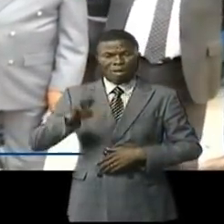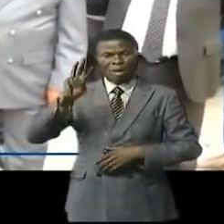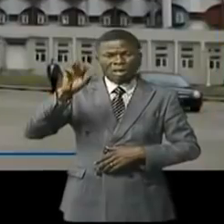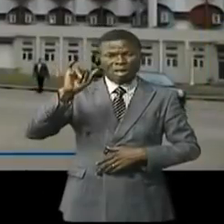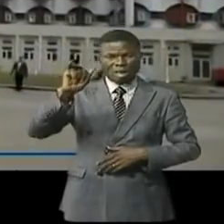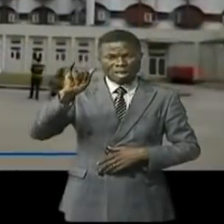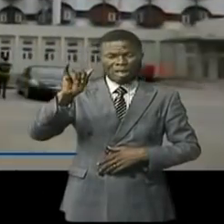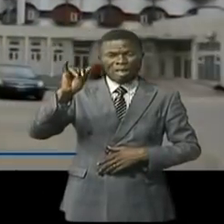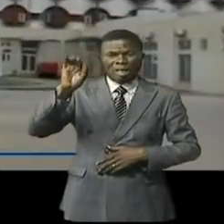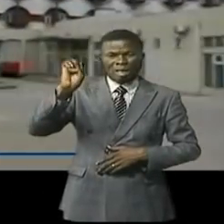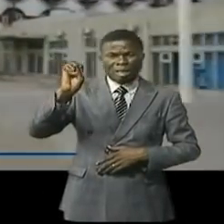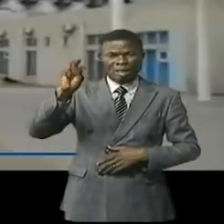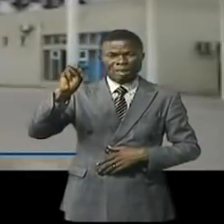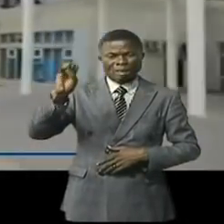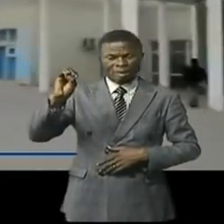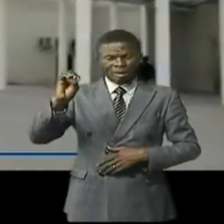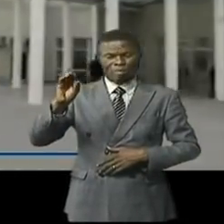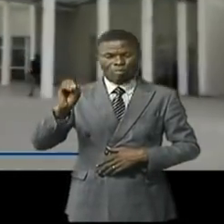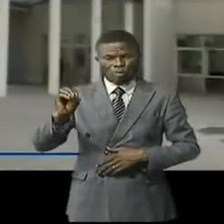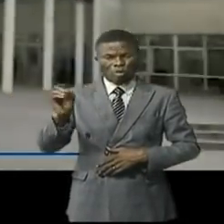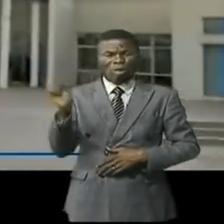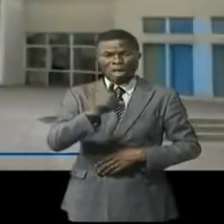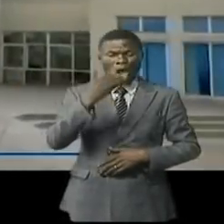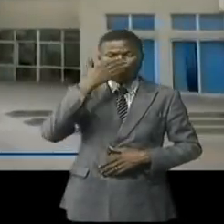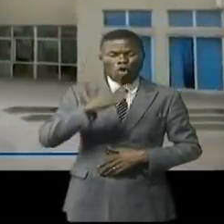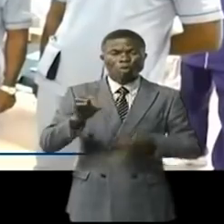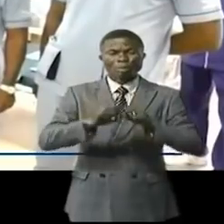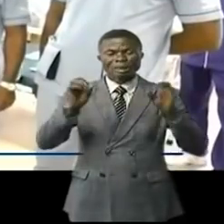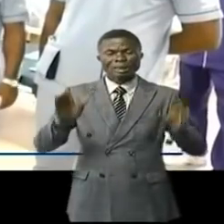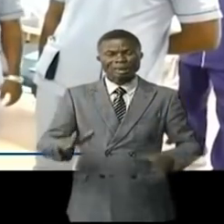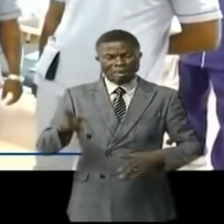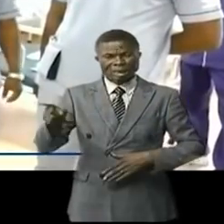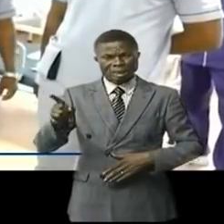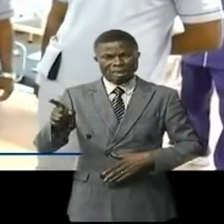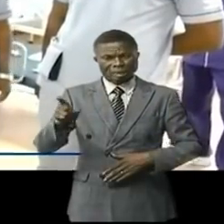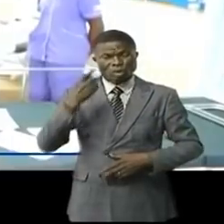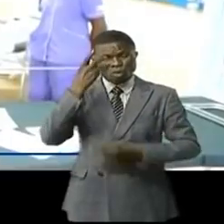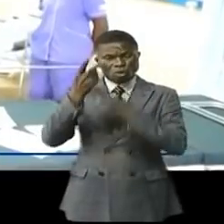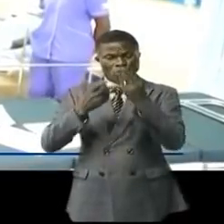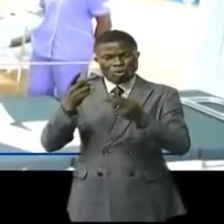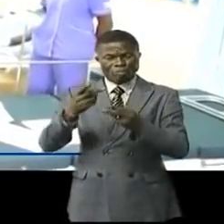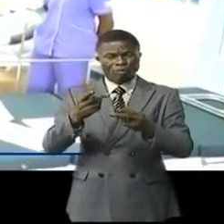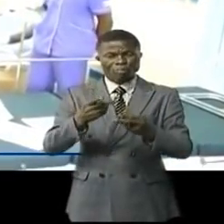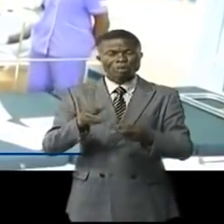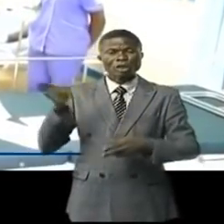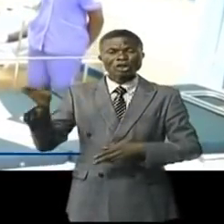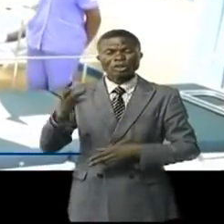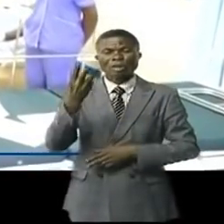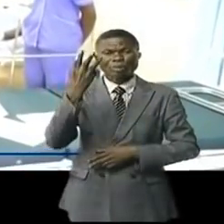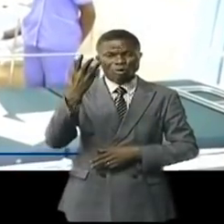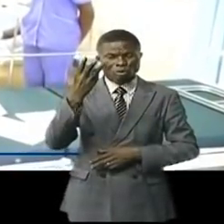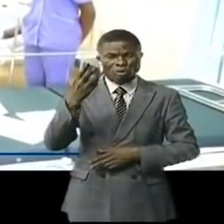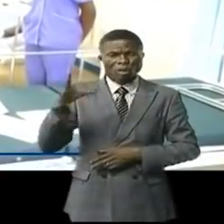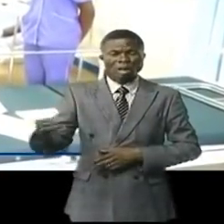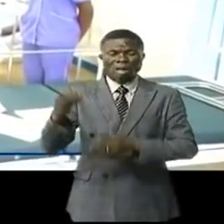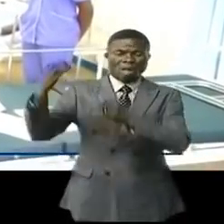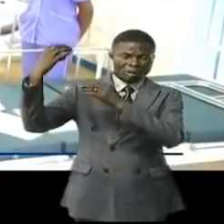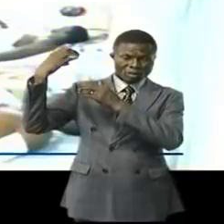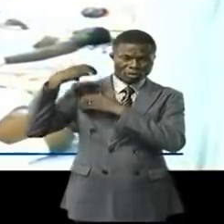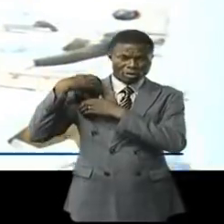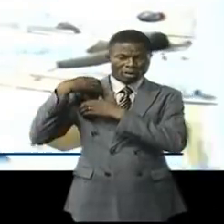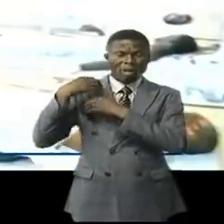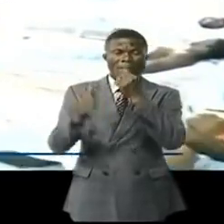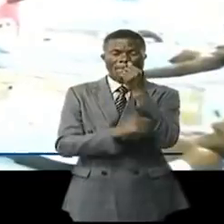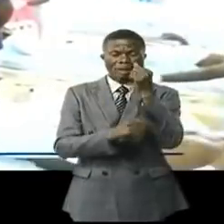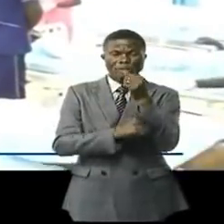Kinshasa. Après, Amos Mbokoso s'est rendu à l'hôpital du Saint-Cantenaire où il a visité trois pavillons où sont prises en charge 10